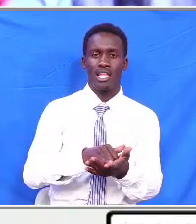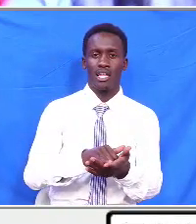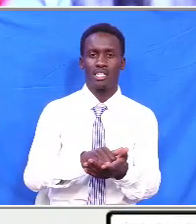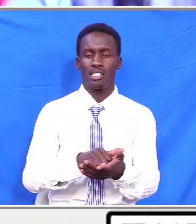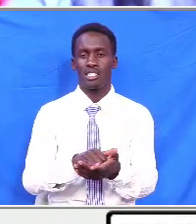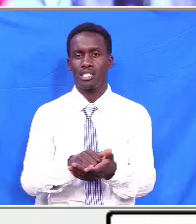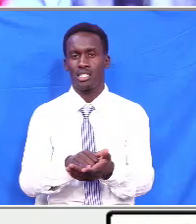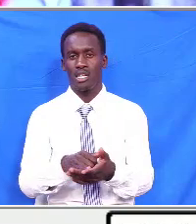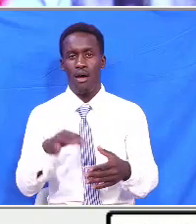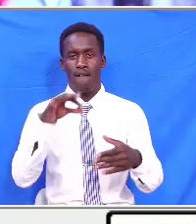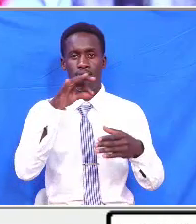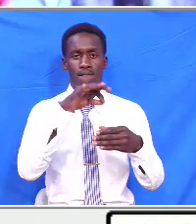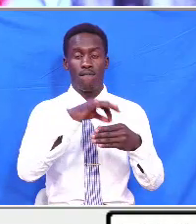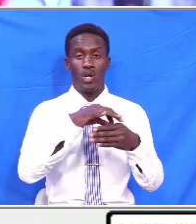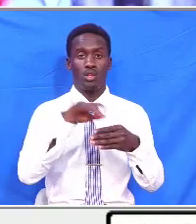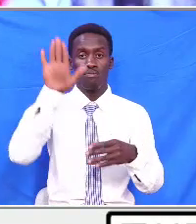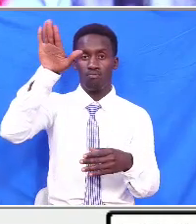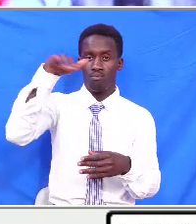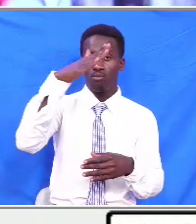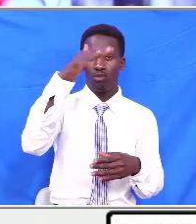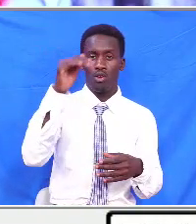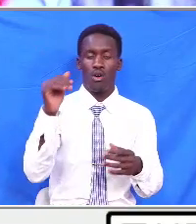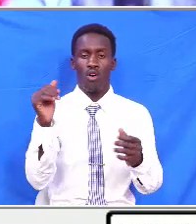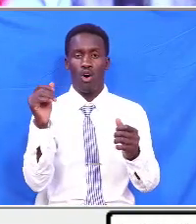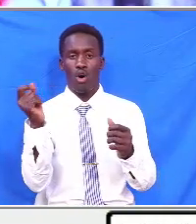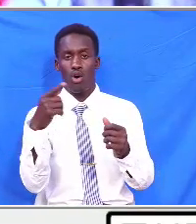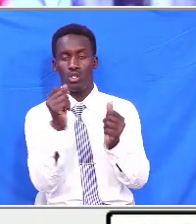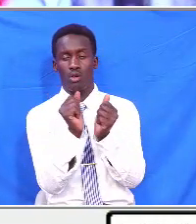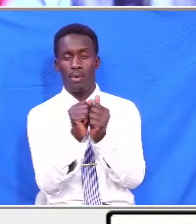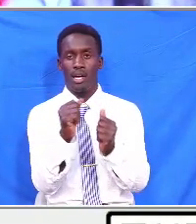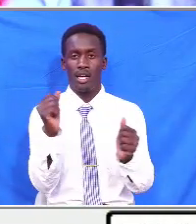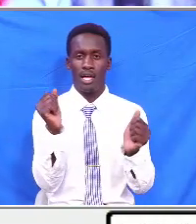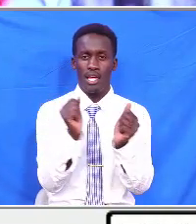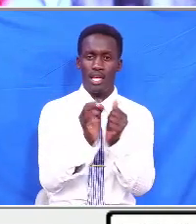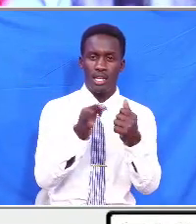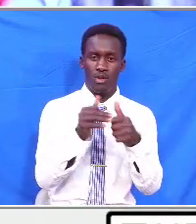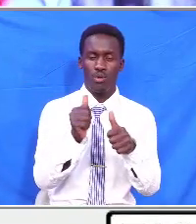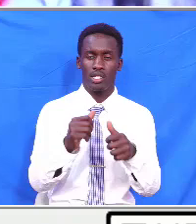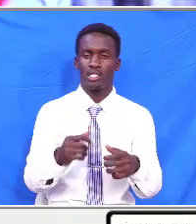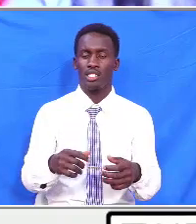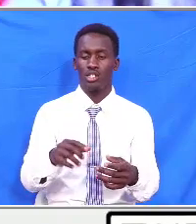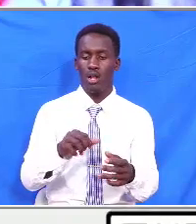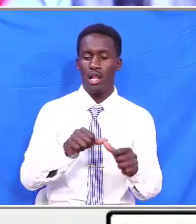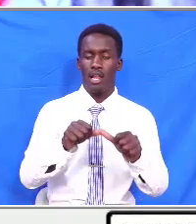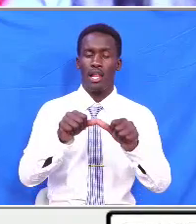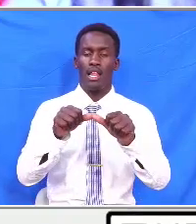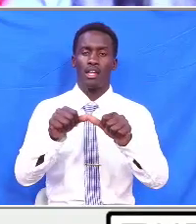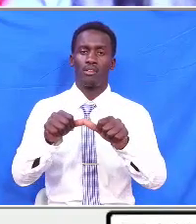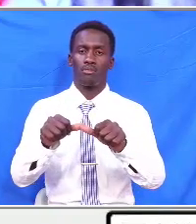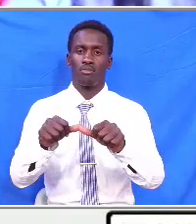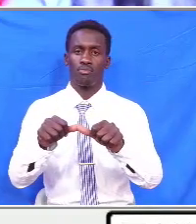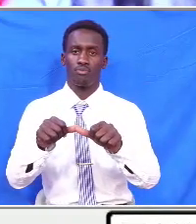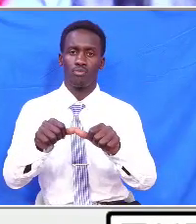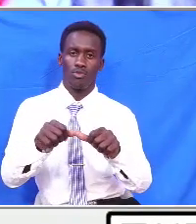ya bunge ya Oktoba 18 iliyofuatia Rais William Ruto kumteua Kithure Kindiki kama naibu rais kuwa jambo